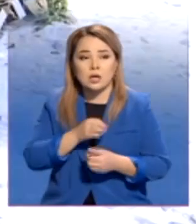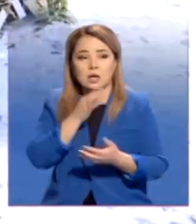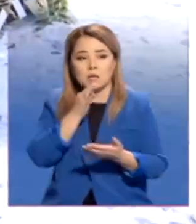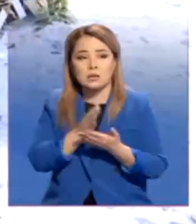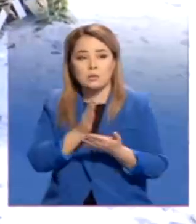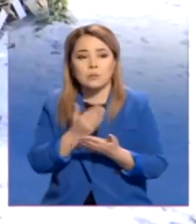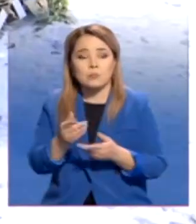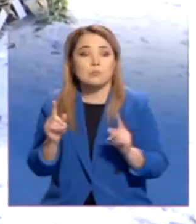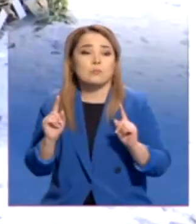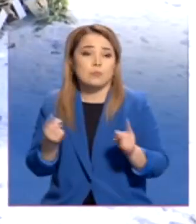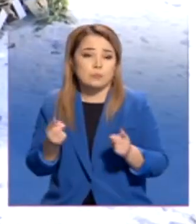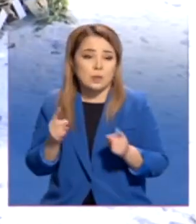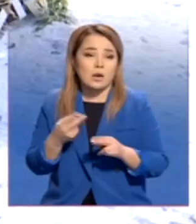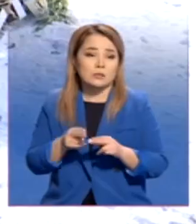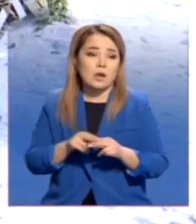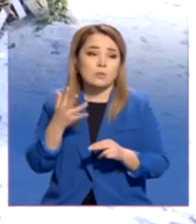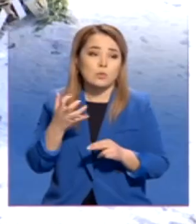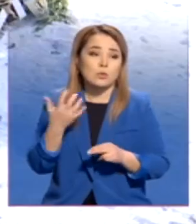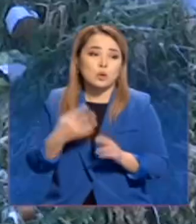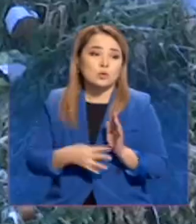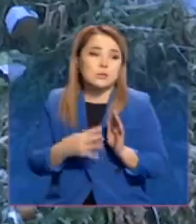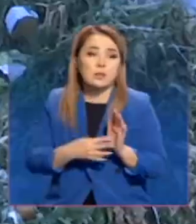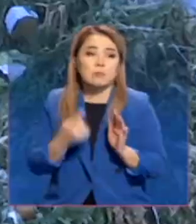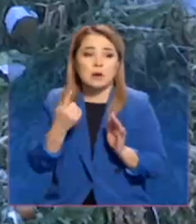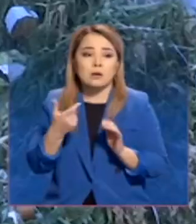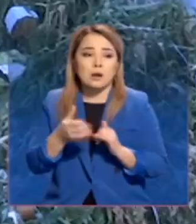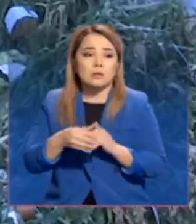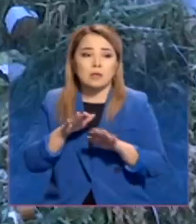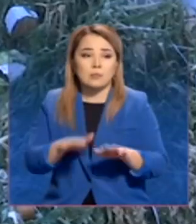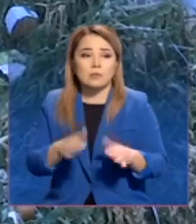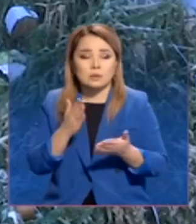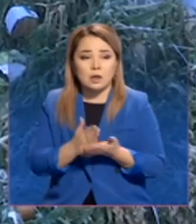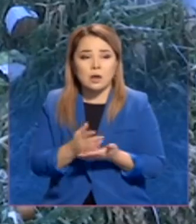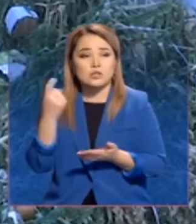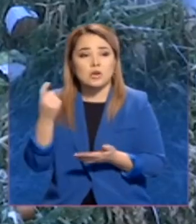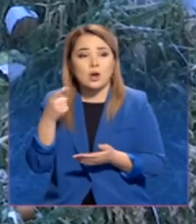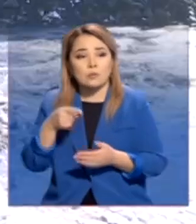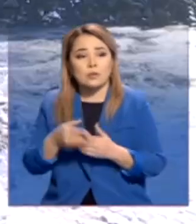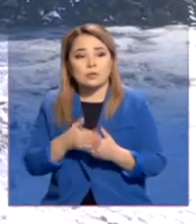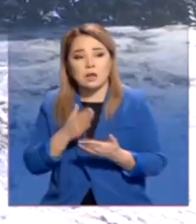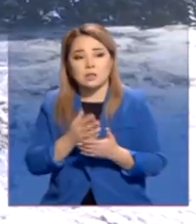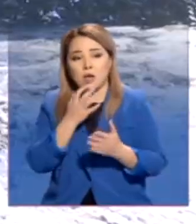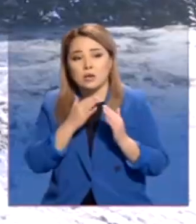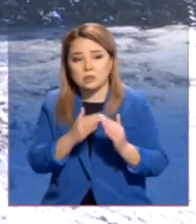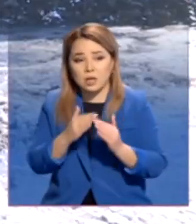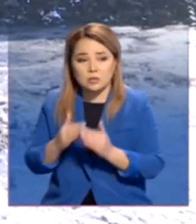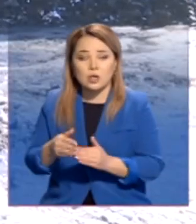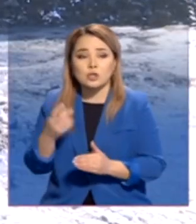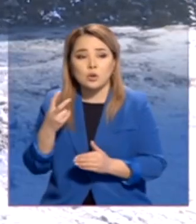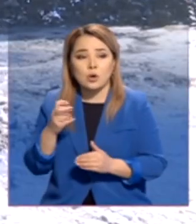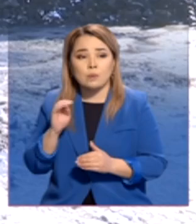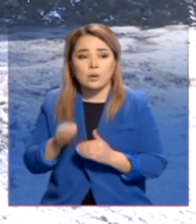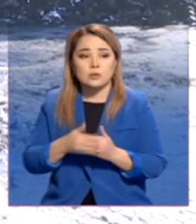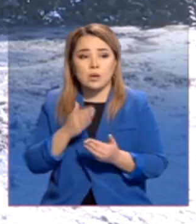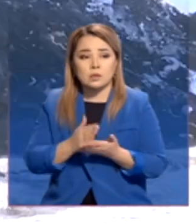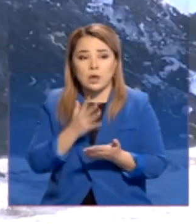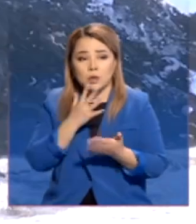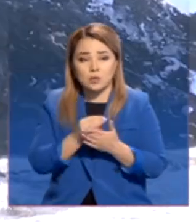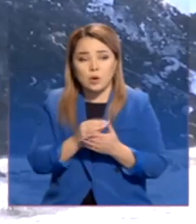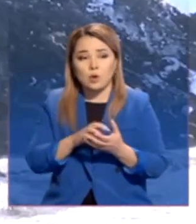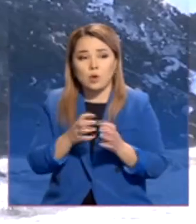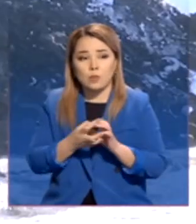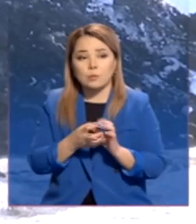білдіруде. Қазір өңірде 591 гектар жері бар мыңнан аса шаруашылықтың жылжайларына 200 мың тонна көмір